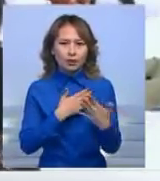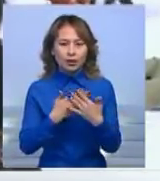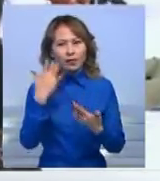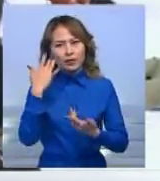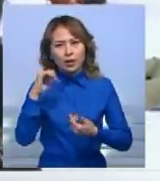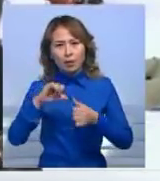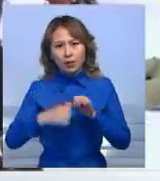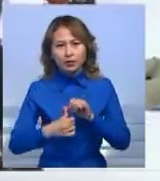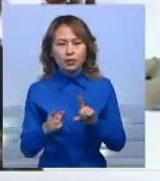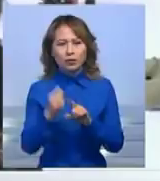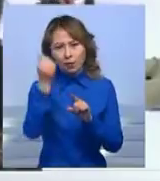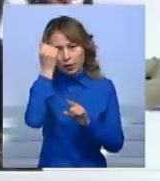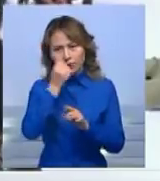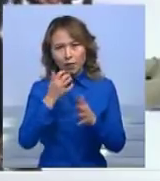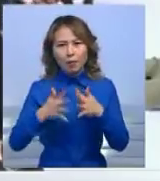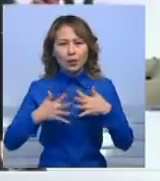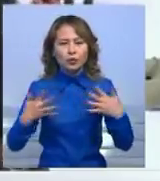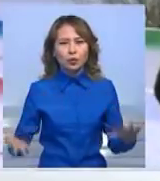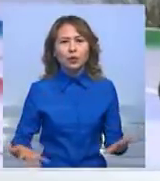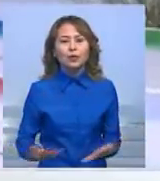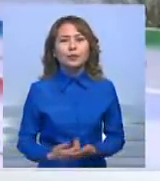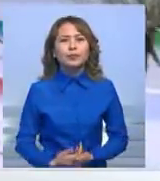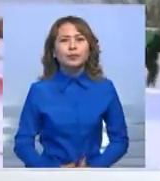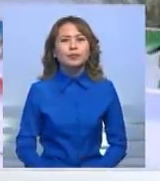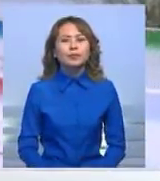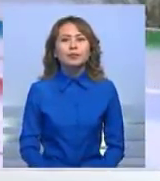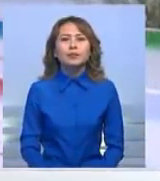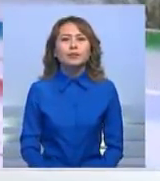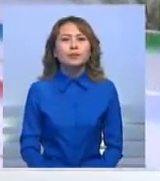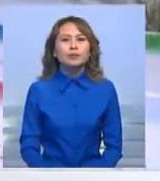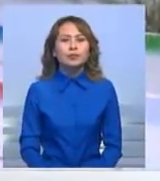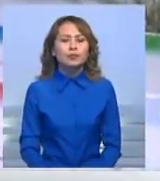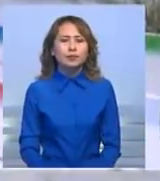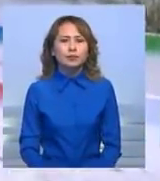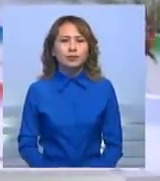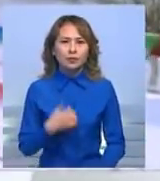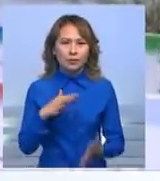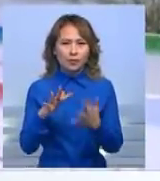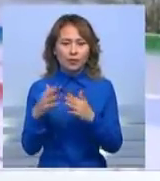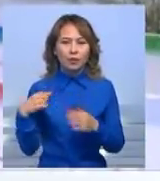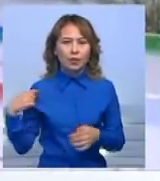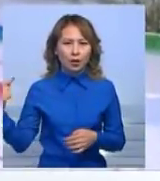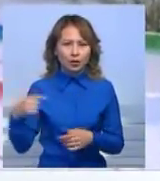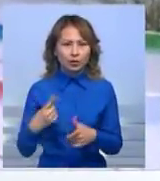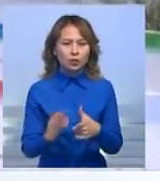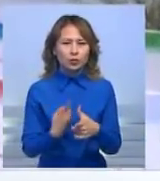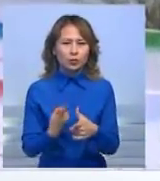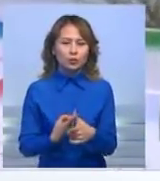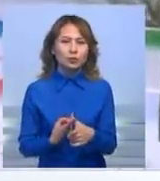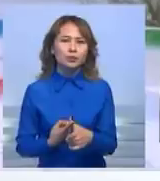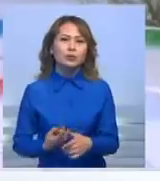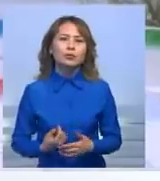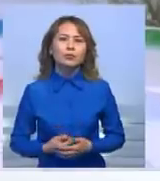өткізілсе, үлкен рахмет деп айтамыз балалардың атынан. Мен Кенжікөл ауылынан, үлгісіндегі Бауыр ауылынан